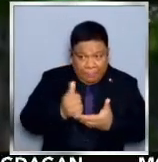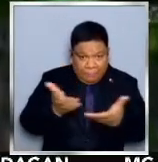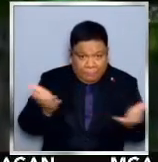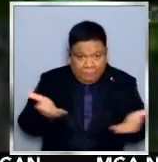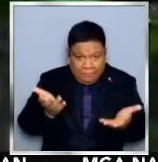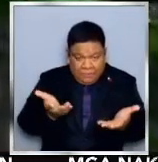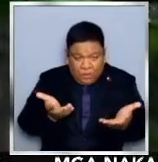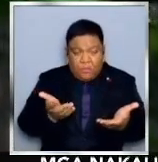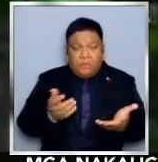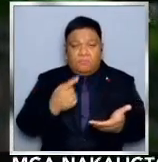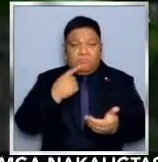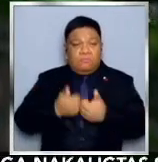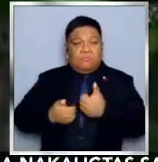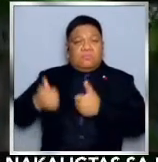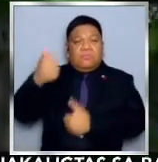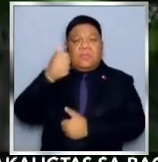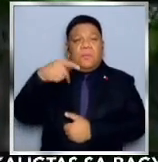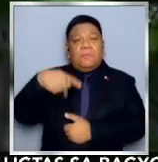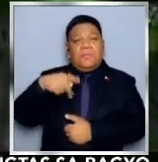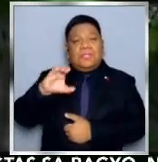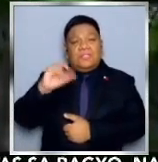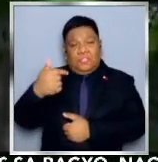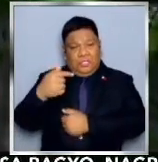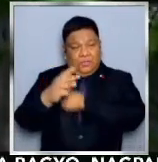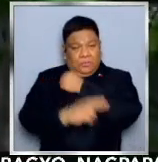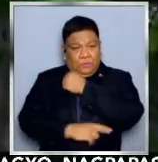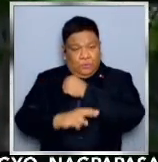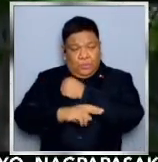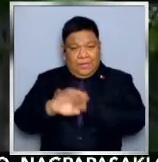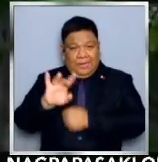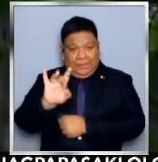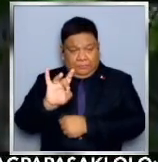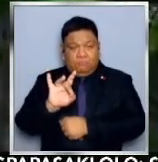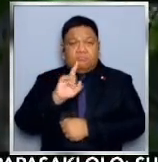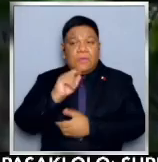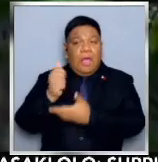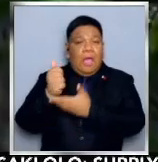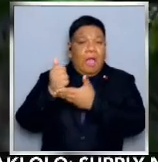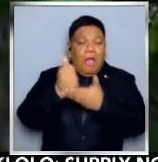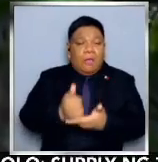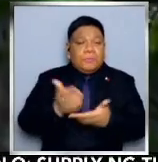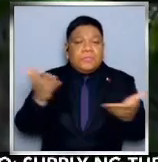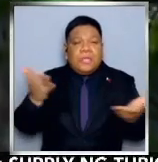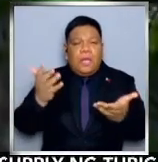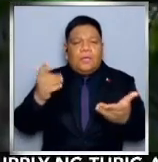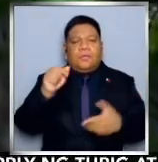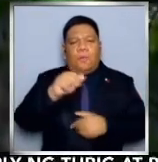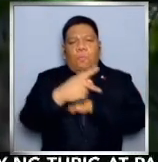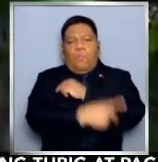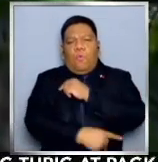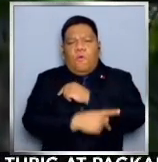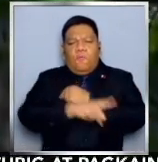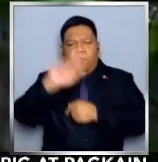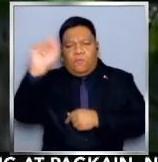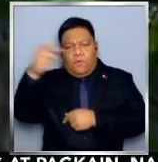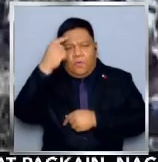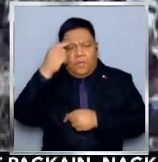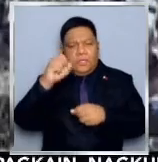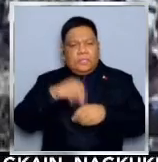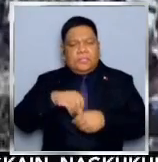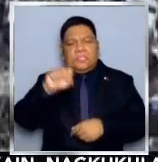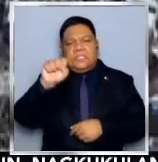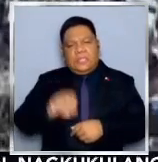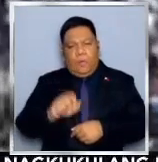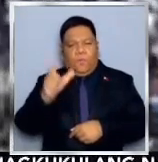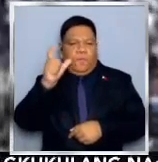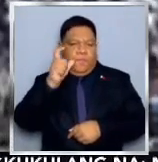Region 8, ipadaan po ninyo yung tulong, yung inyong donasyon doon sa provincial government ng Southern Leyte. Sabi pa ng Coast Guard, meron